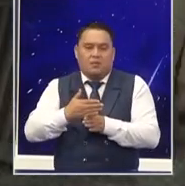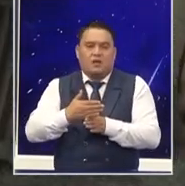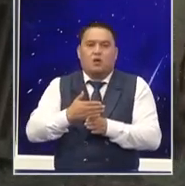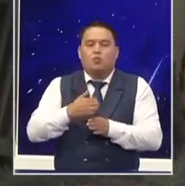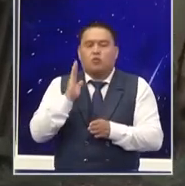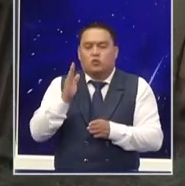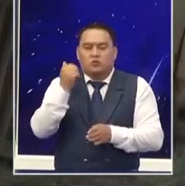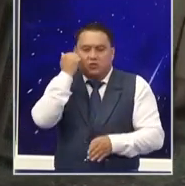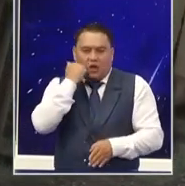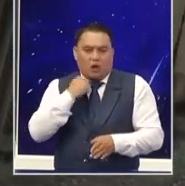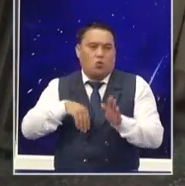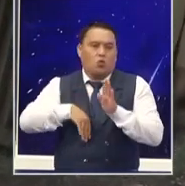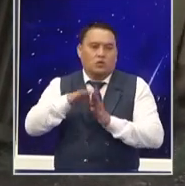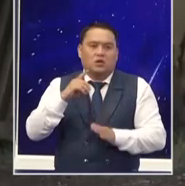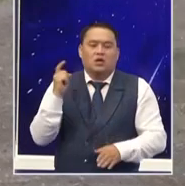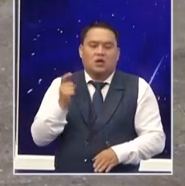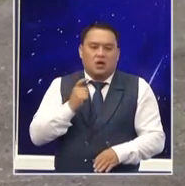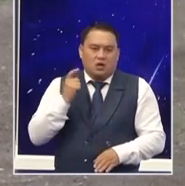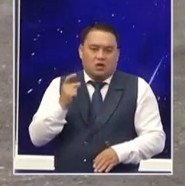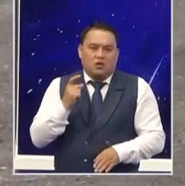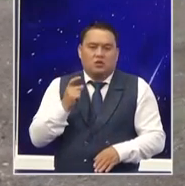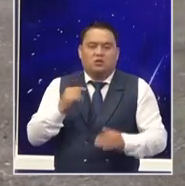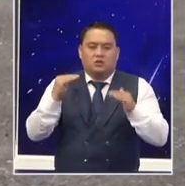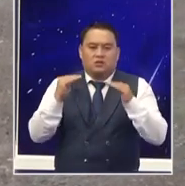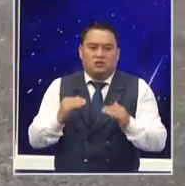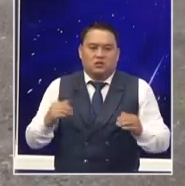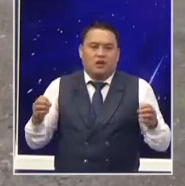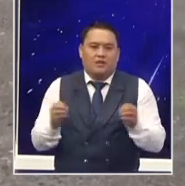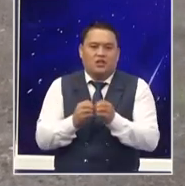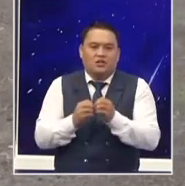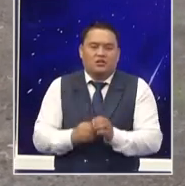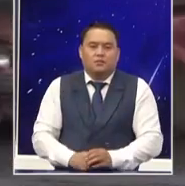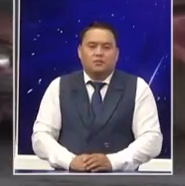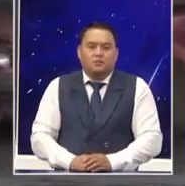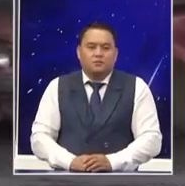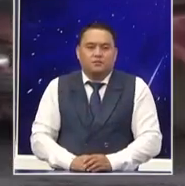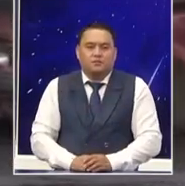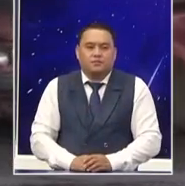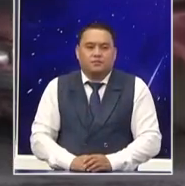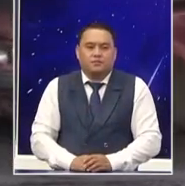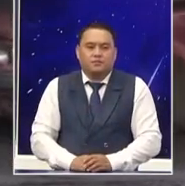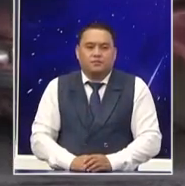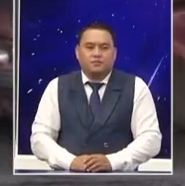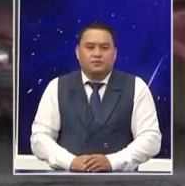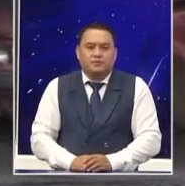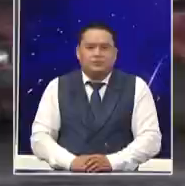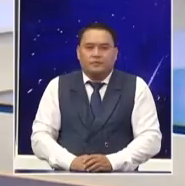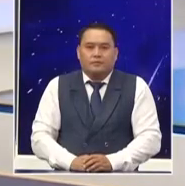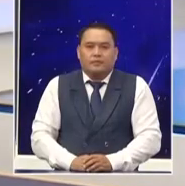век автомобилей для улучшения экологии и снижения аварийности. Антон Хатиновский, Кайрат Костурганов, телеканал ЖТСУ,